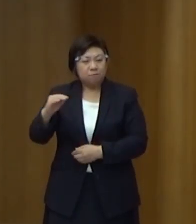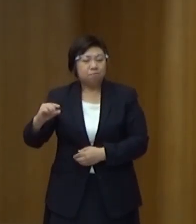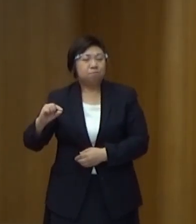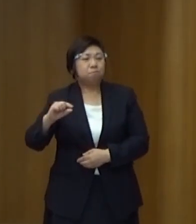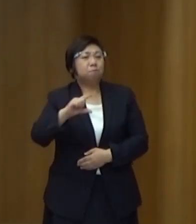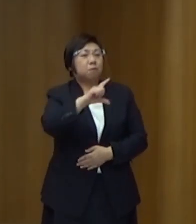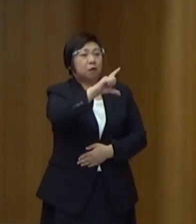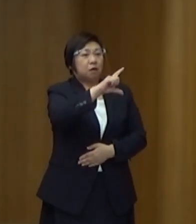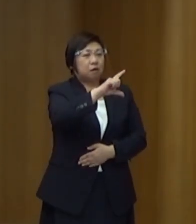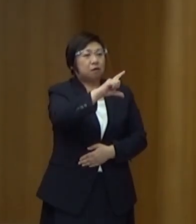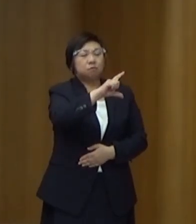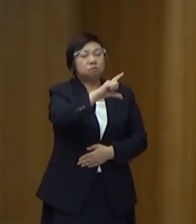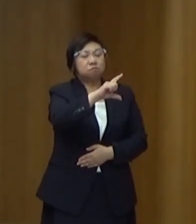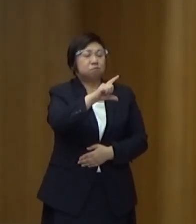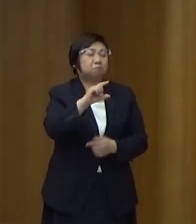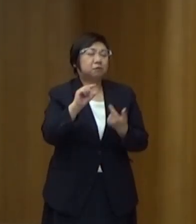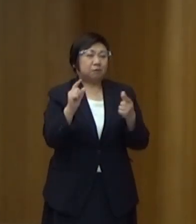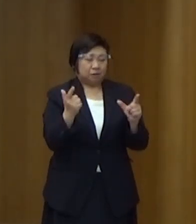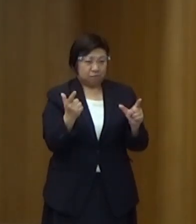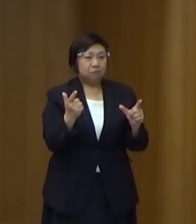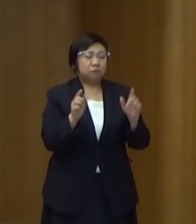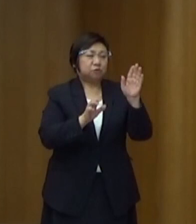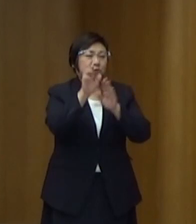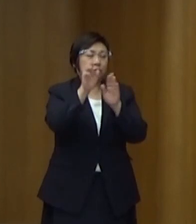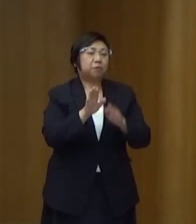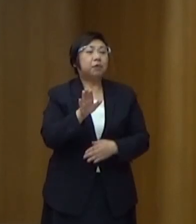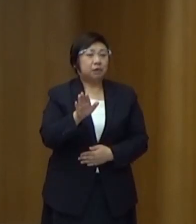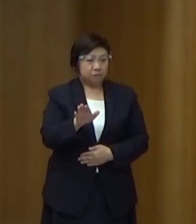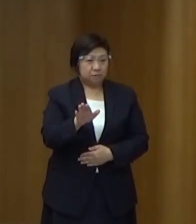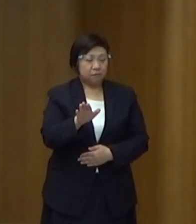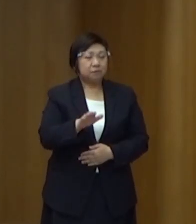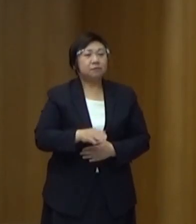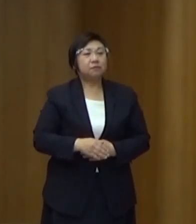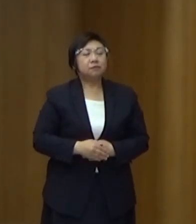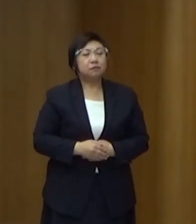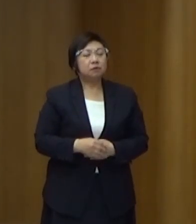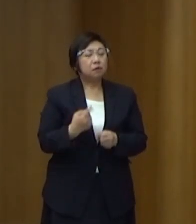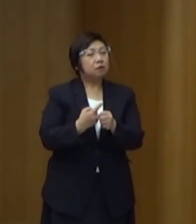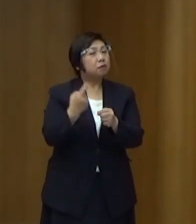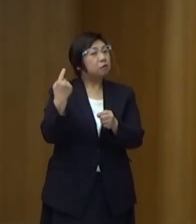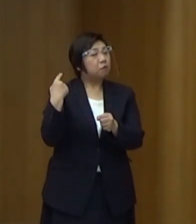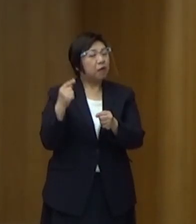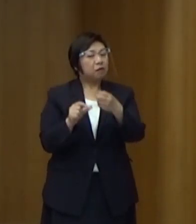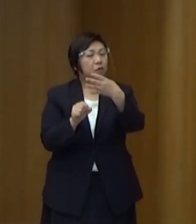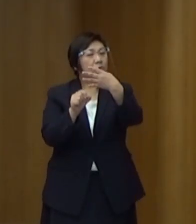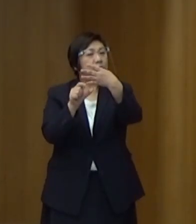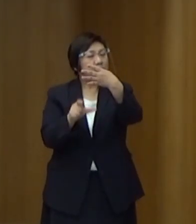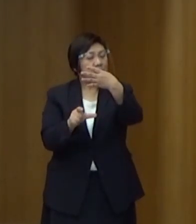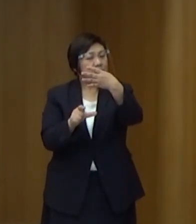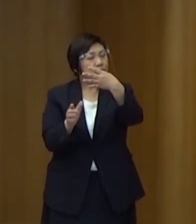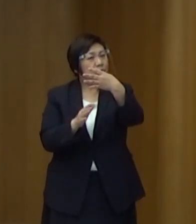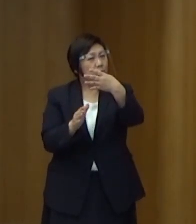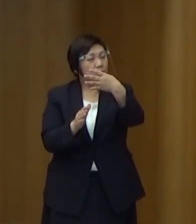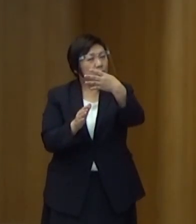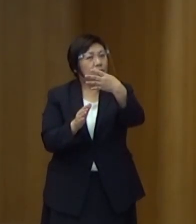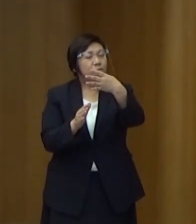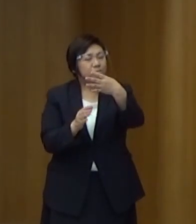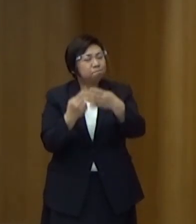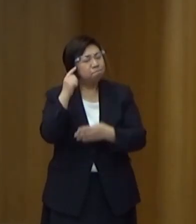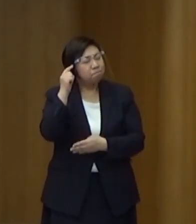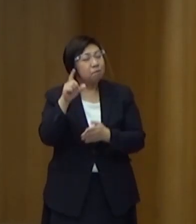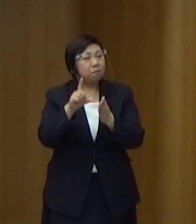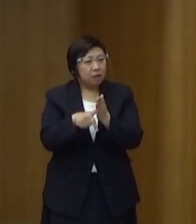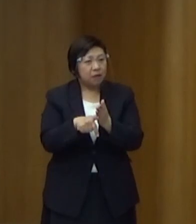大ということには何とか至ってないという状況にはあるんですが、昨年の4月の経験を踏まえると、やはりこれ